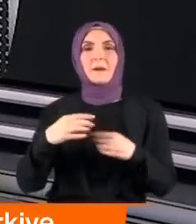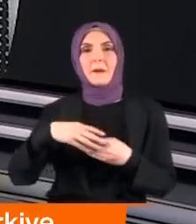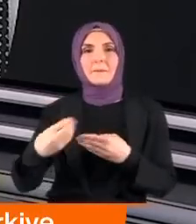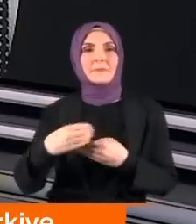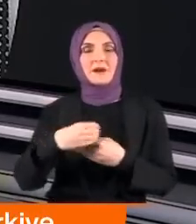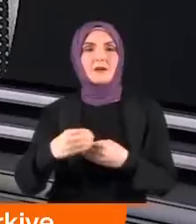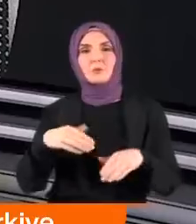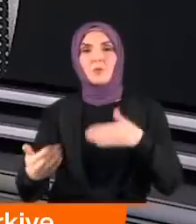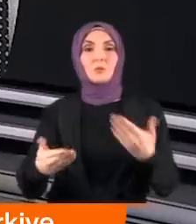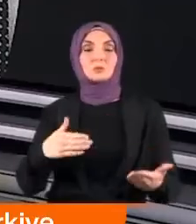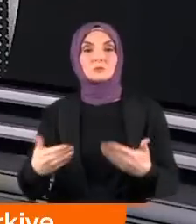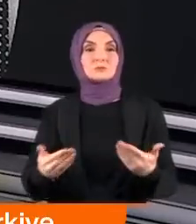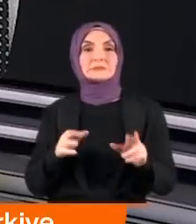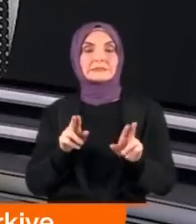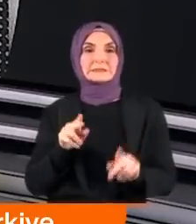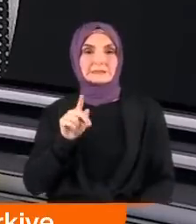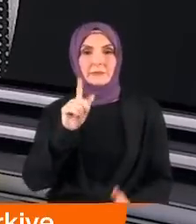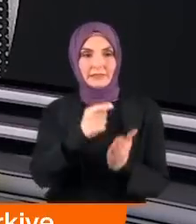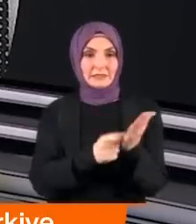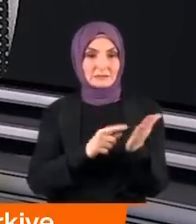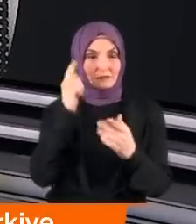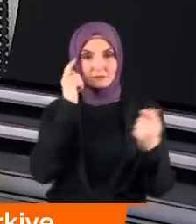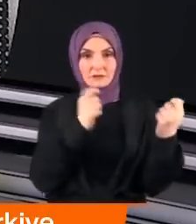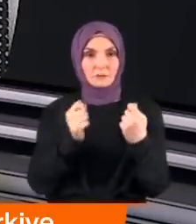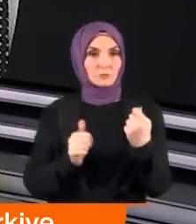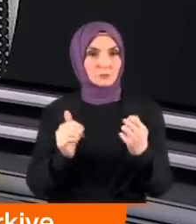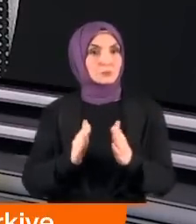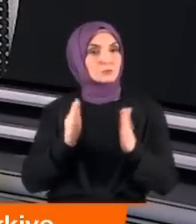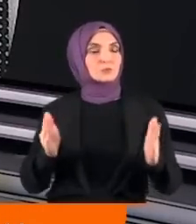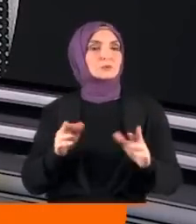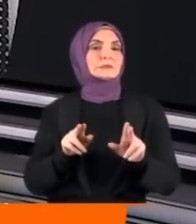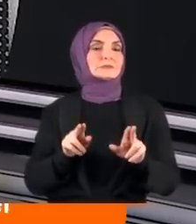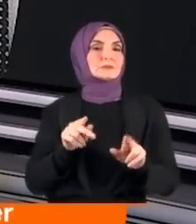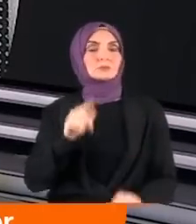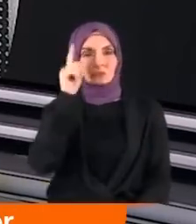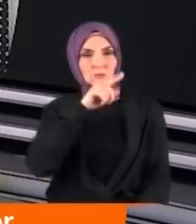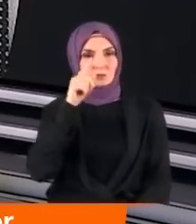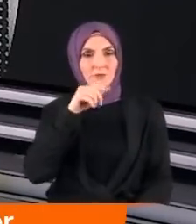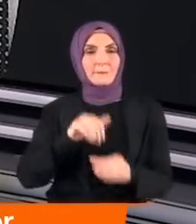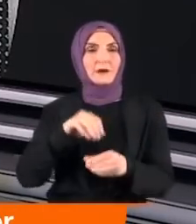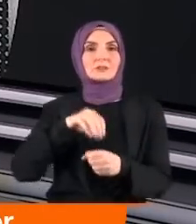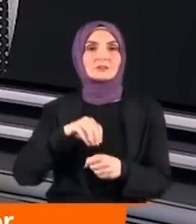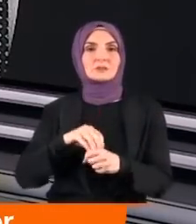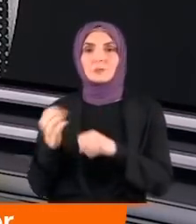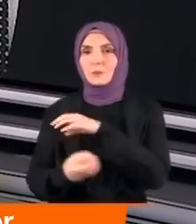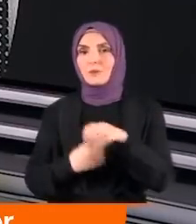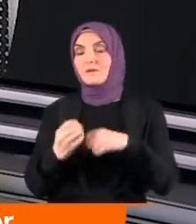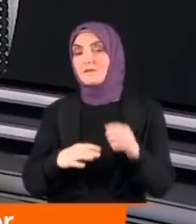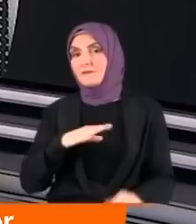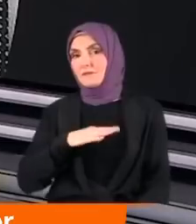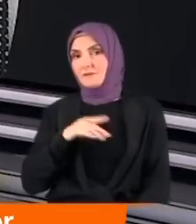ve tartışmalar daha da büyüyecek gibi. Tam da bu sebeple parti içinde kazan kaynıyor. Genel Başkan Akşener'in baş danışmanı Aytun